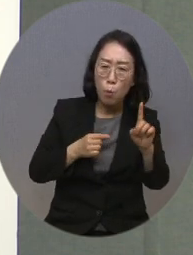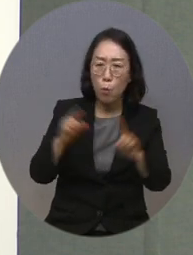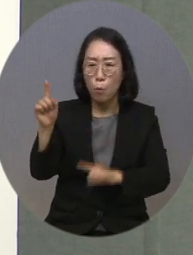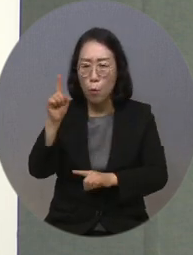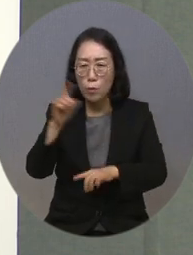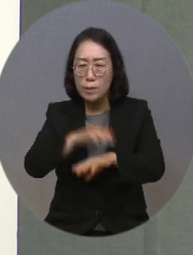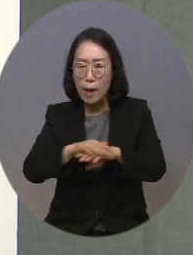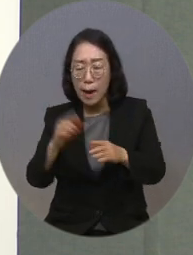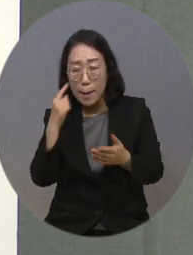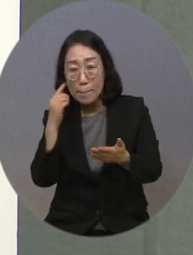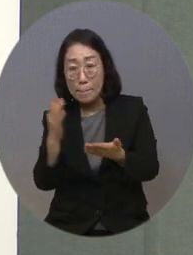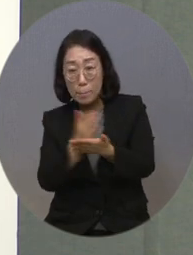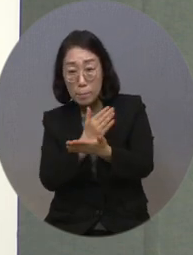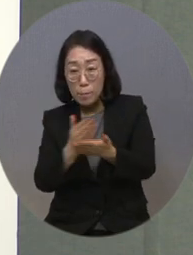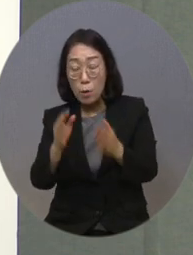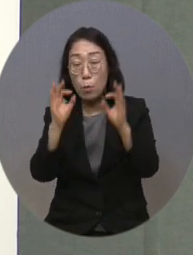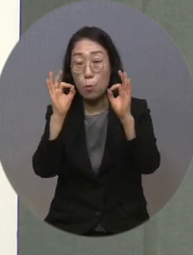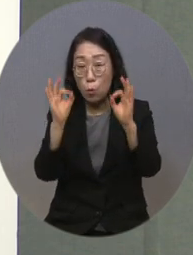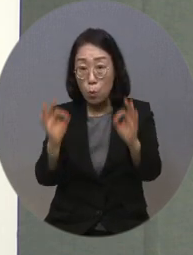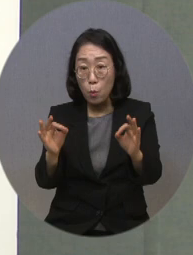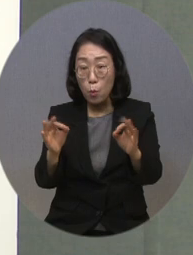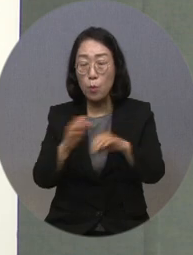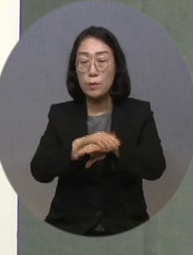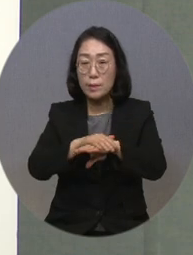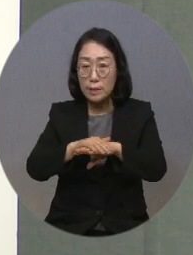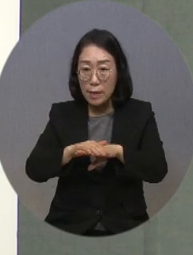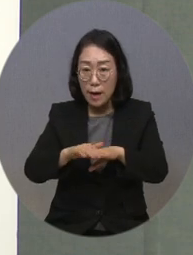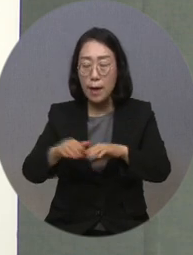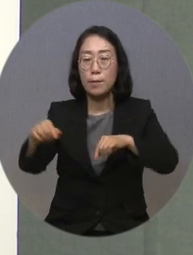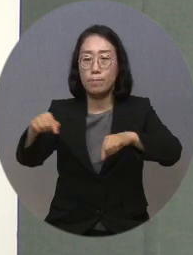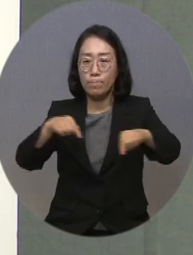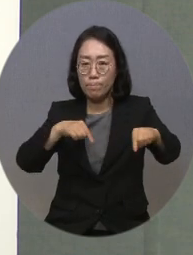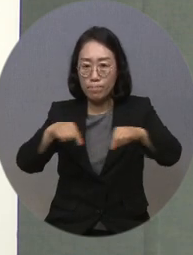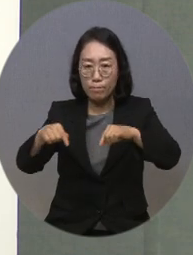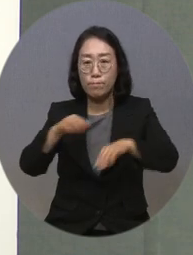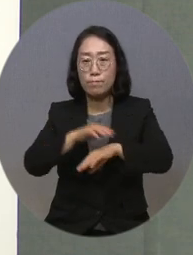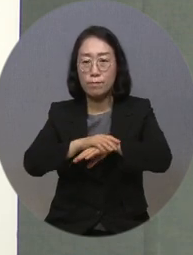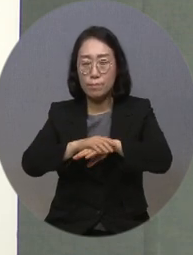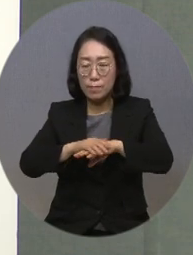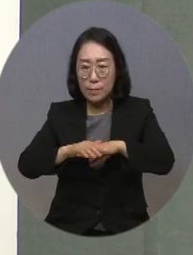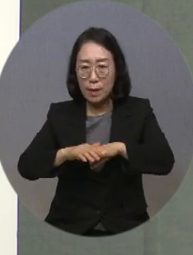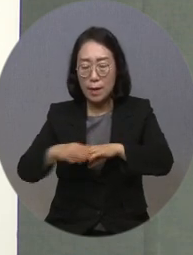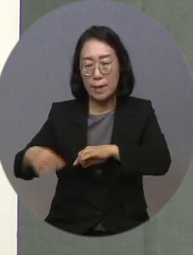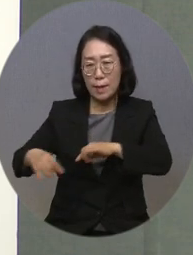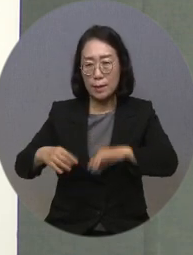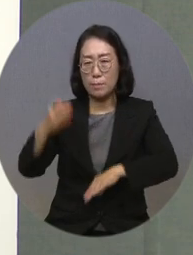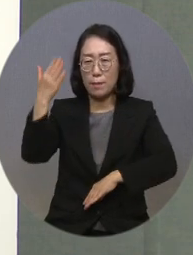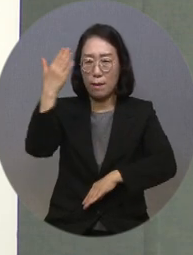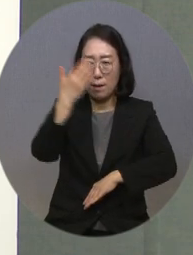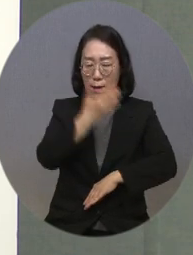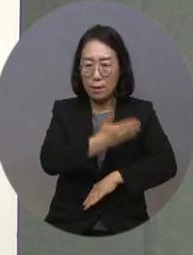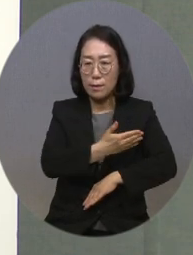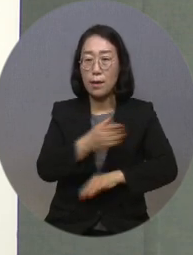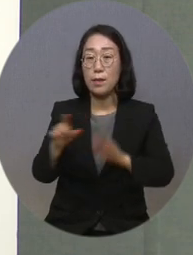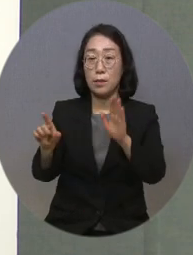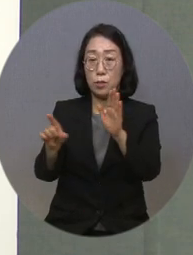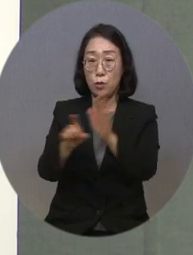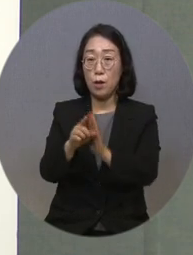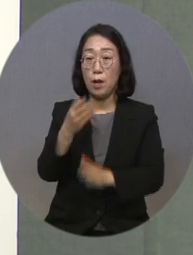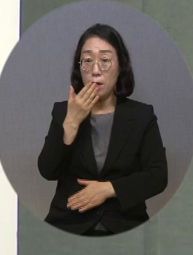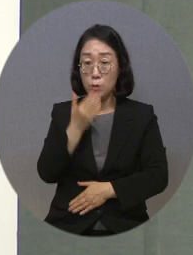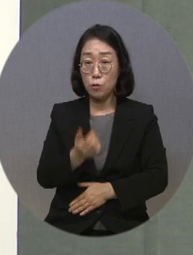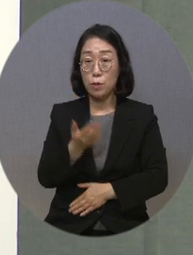잘 헤아려서 나라 살림에 좀 더 적극적이고 양심적이고 신뢰가 가는